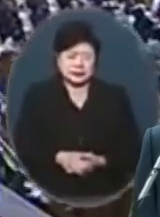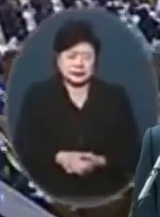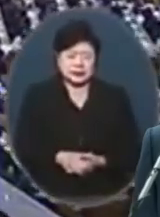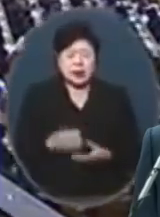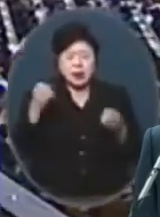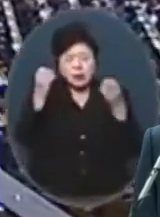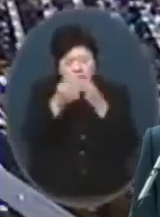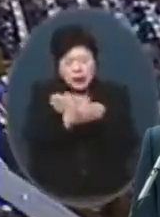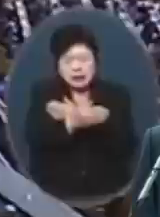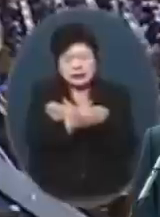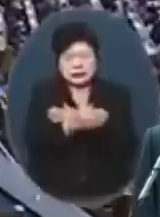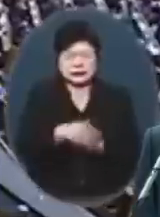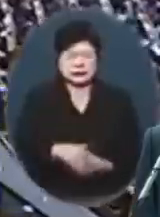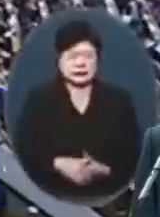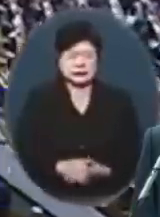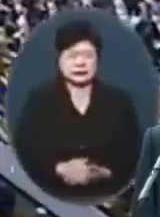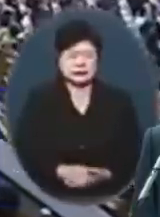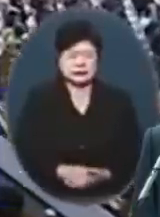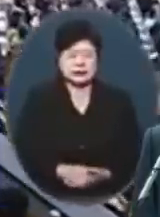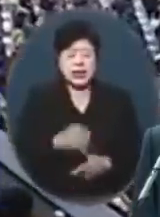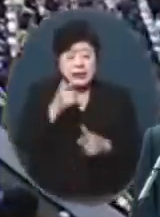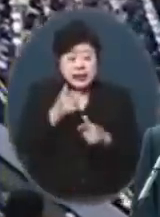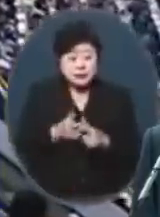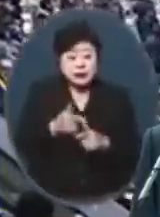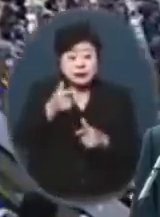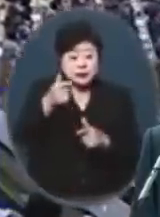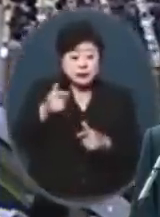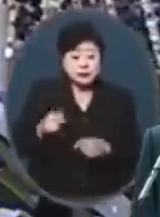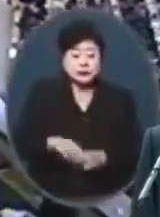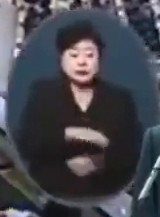오해를 하면 안 되는 것입니다. 예수님은